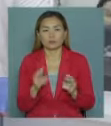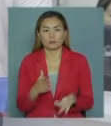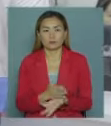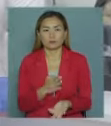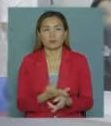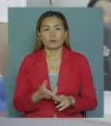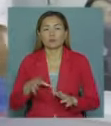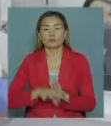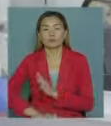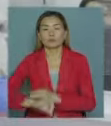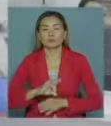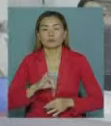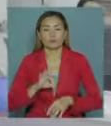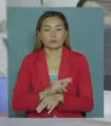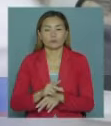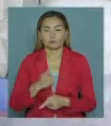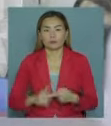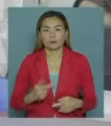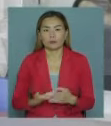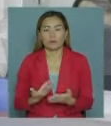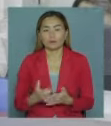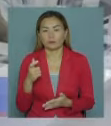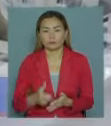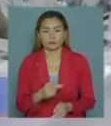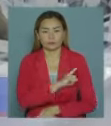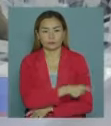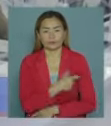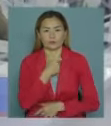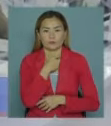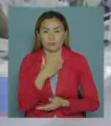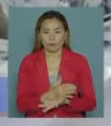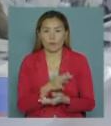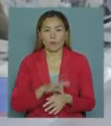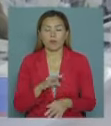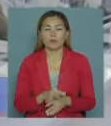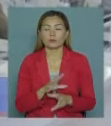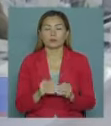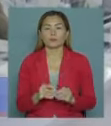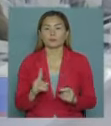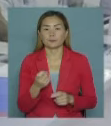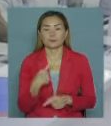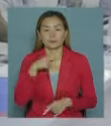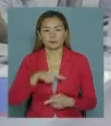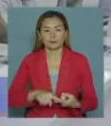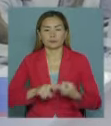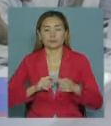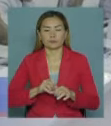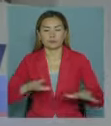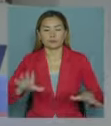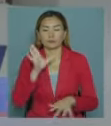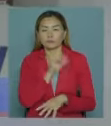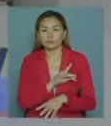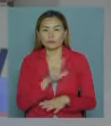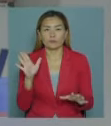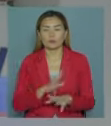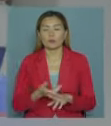заболеваний, которое быстро передается, особенно когда пациент сильно кашляет. Болезнетворные бактерии мгновенно распространяются по